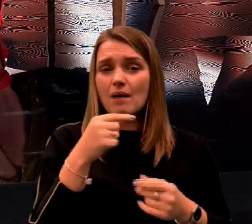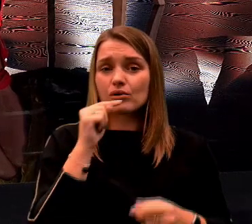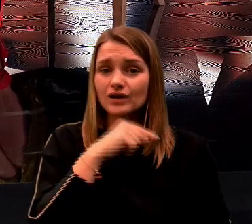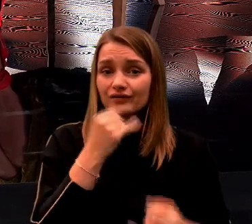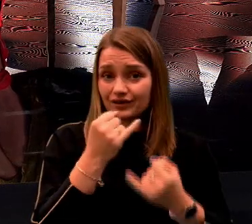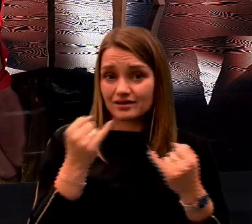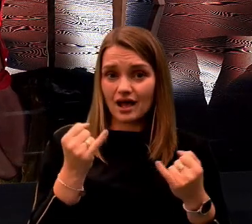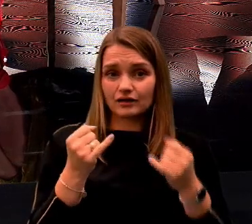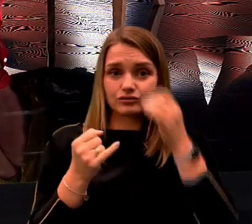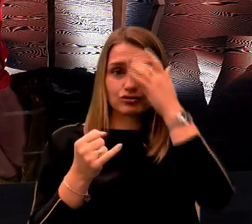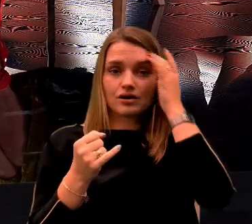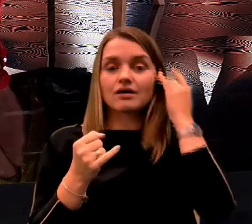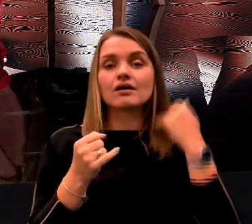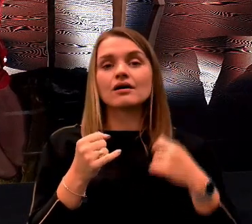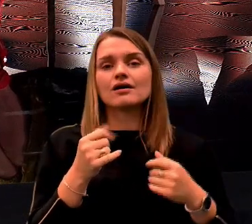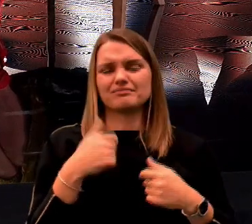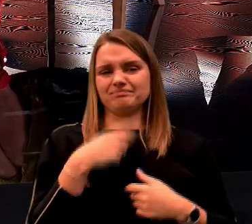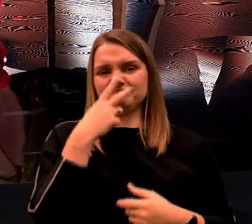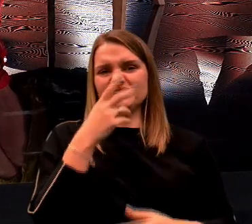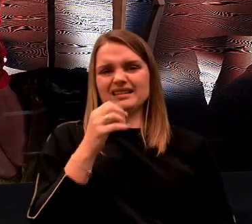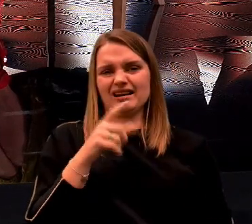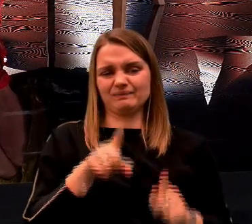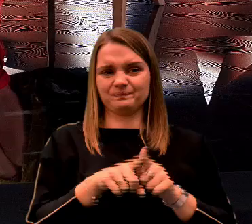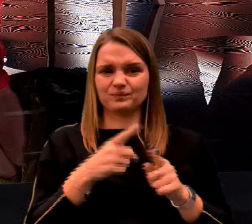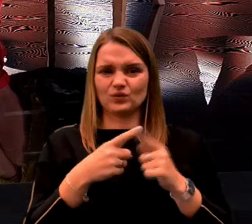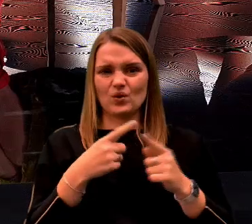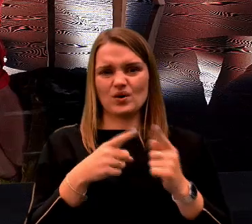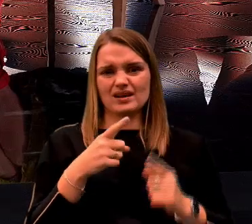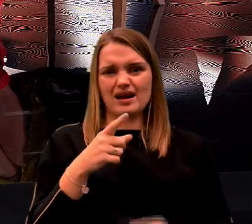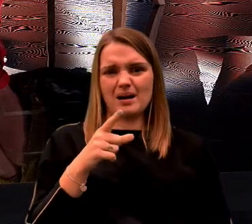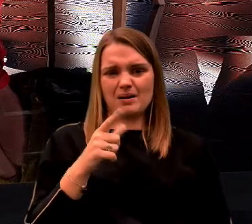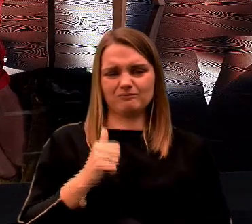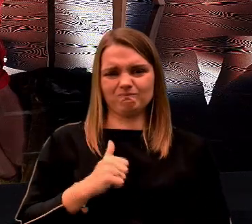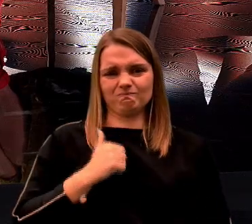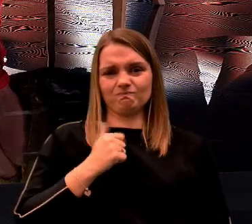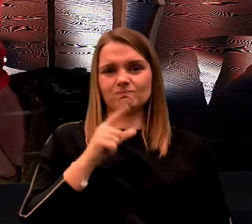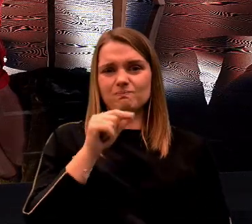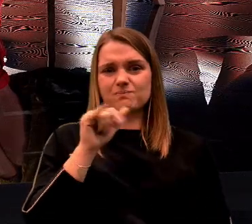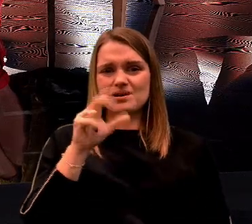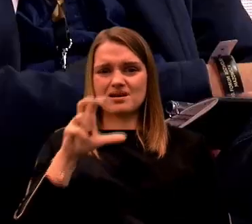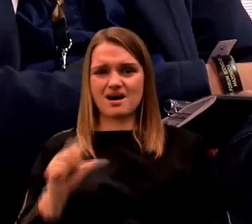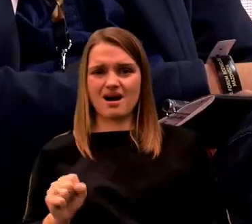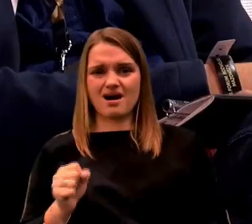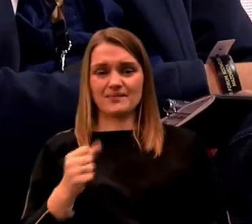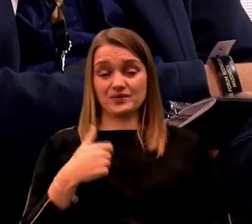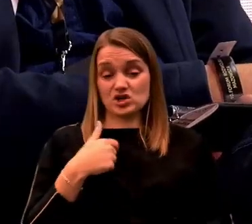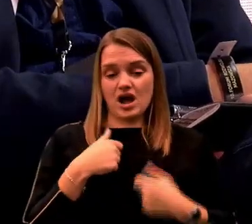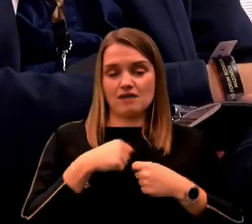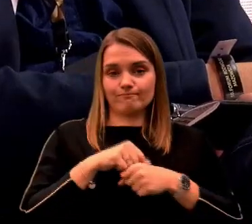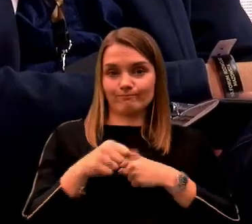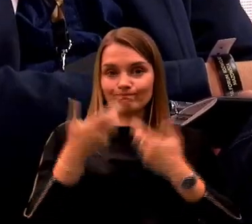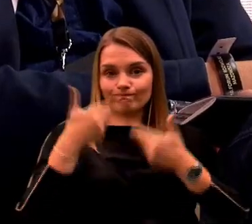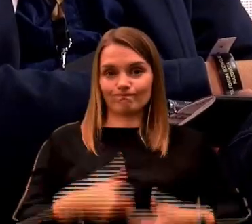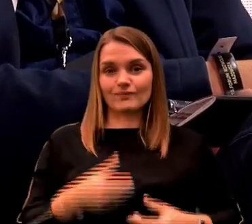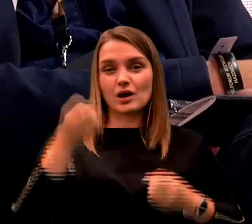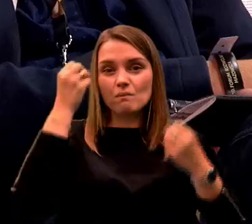że dużą pychą się wtedy odznacza, że to jest szef, który myśli, ja jestem ten mądrzejszy i